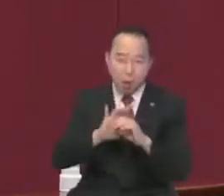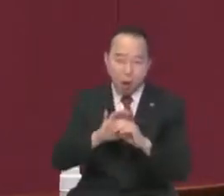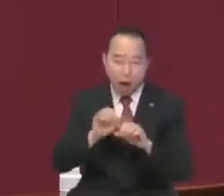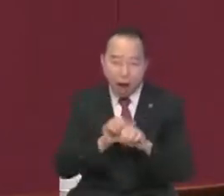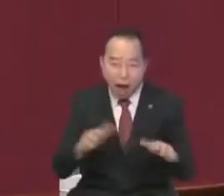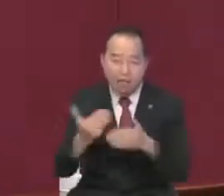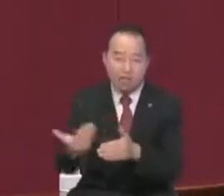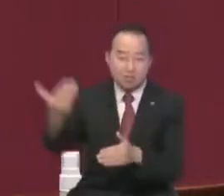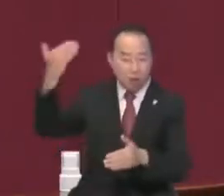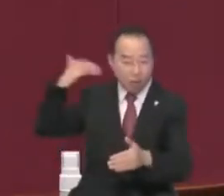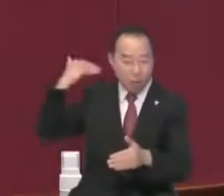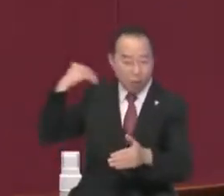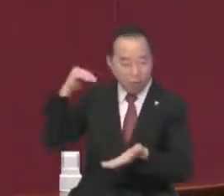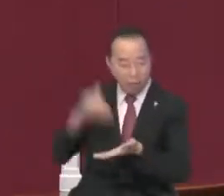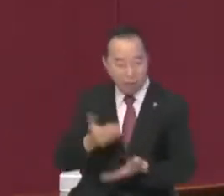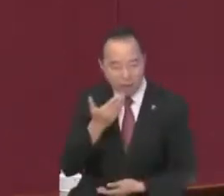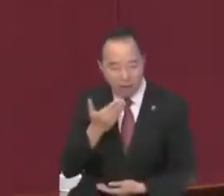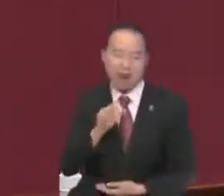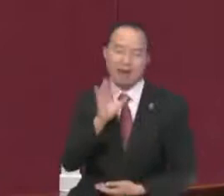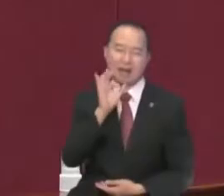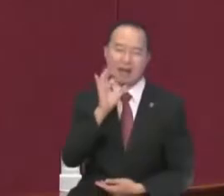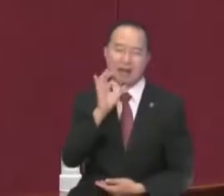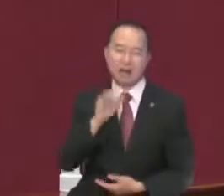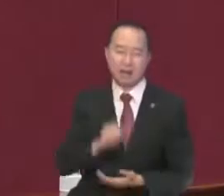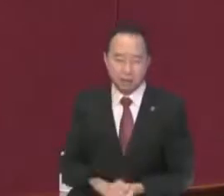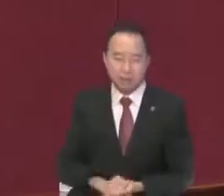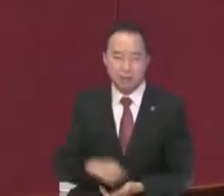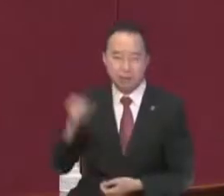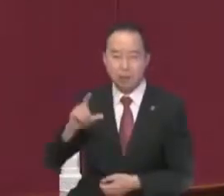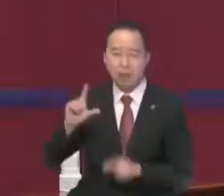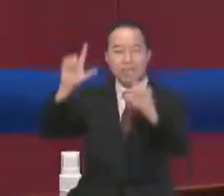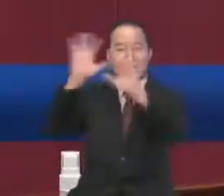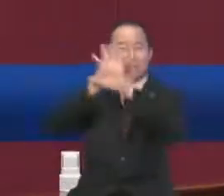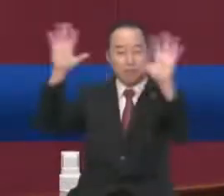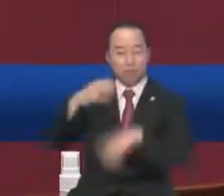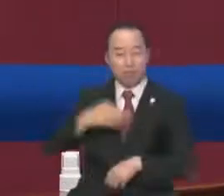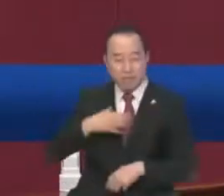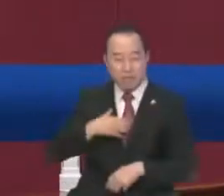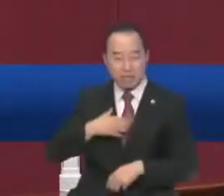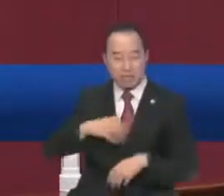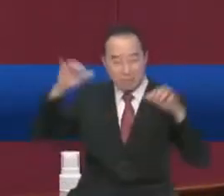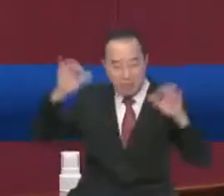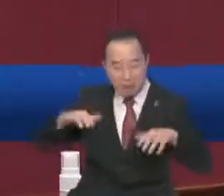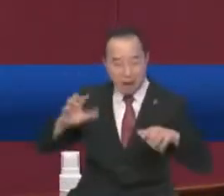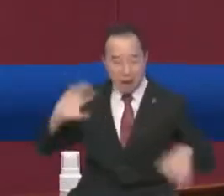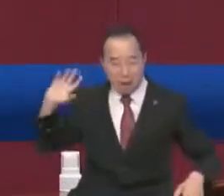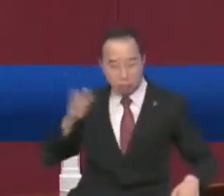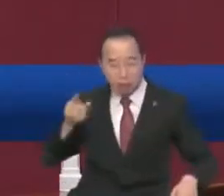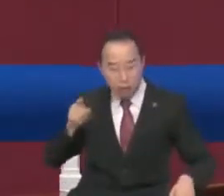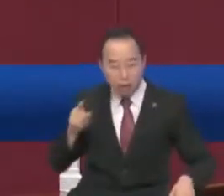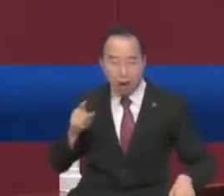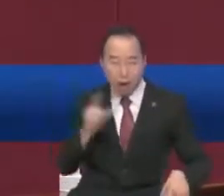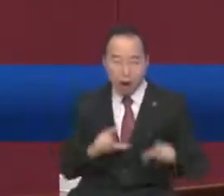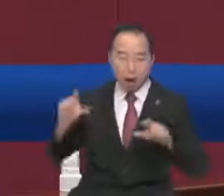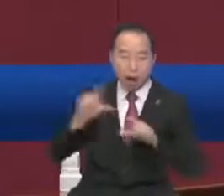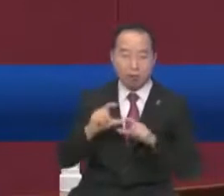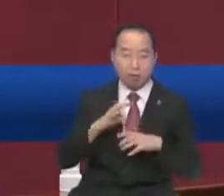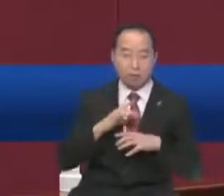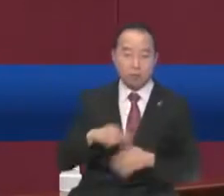도래하지 않을 것입니다. 게다가 기후위기로 인한 복합재난의 공포로 다가오고 있습니다.